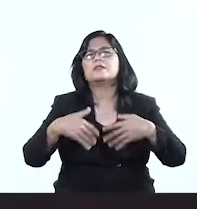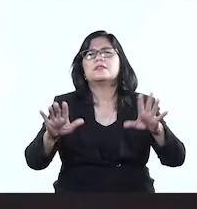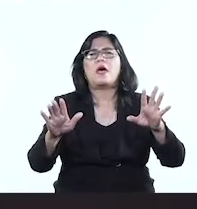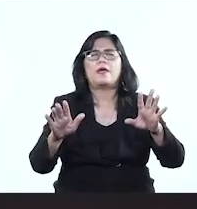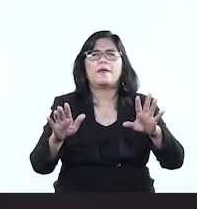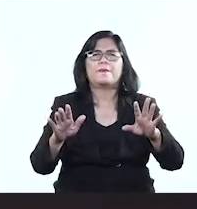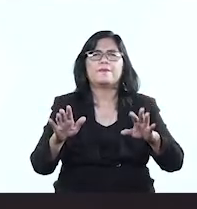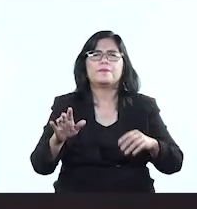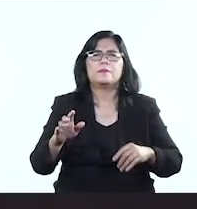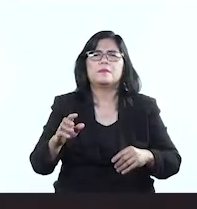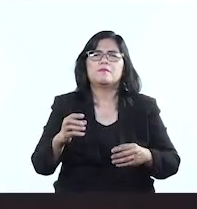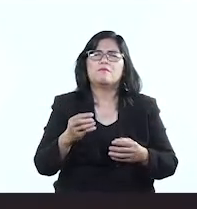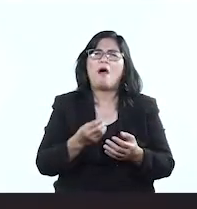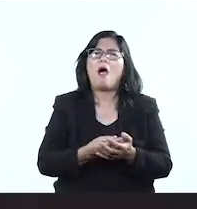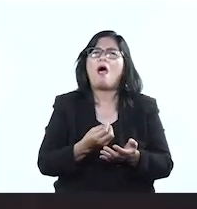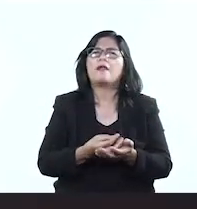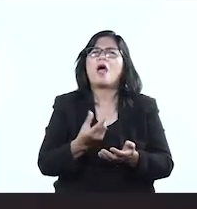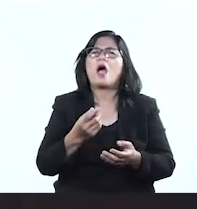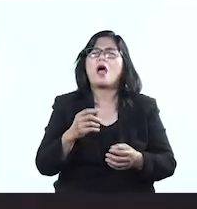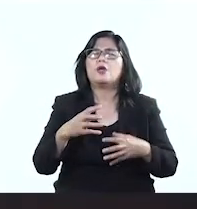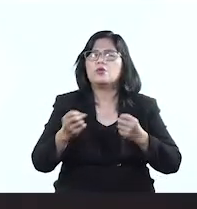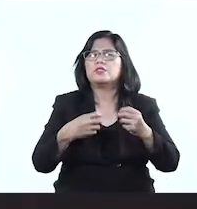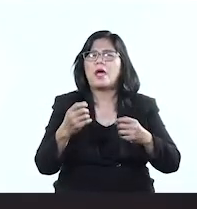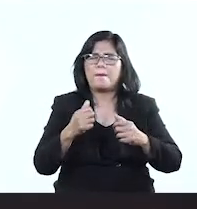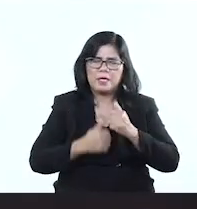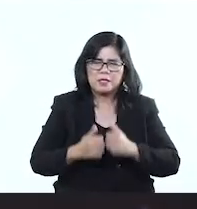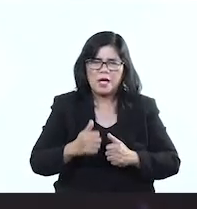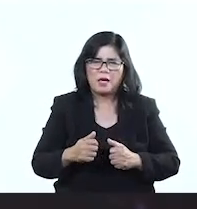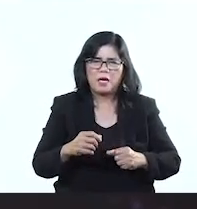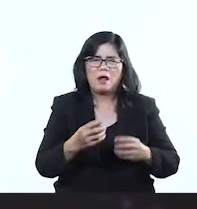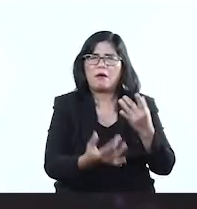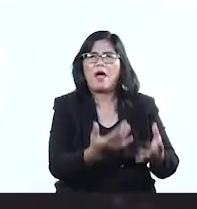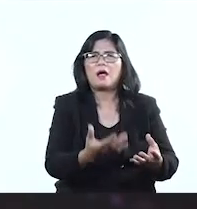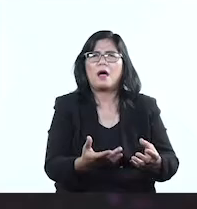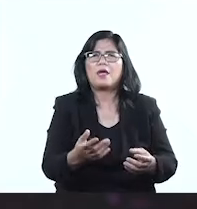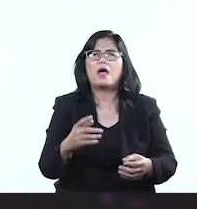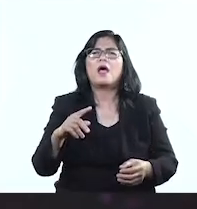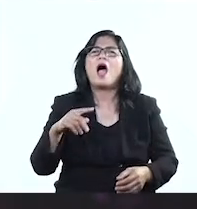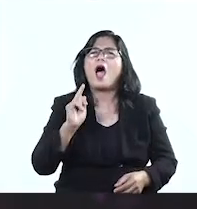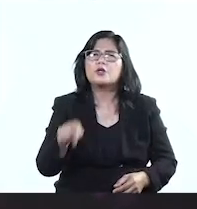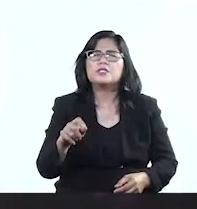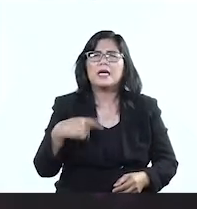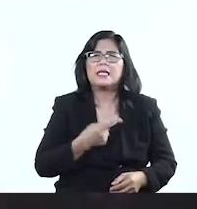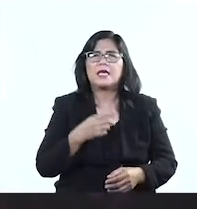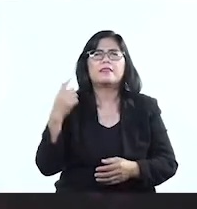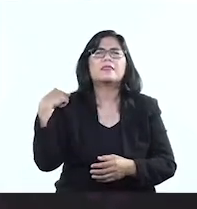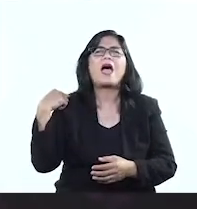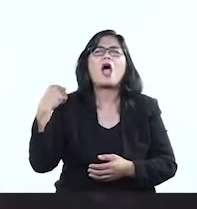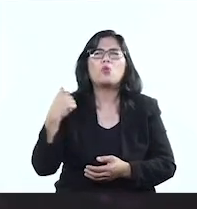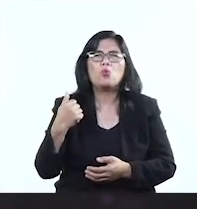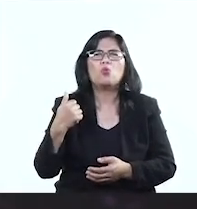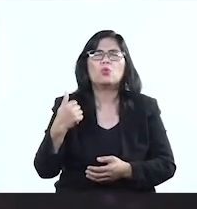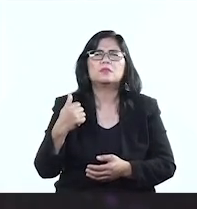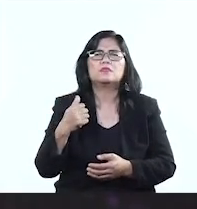harga dosamu Hai harga penderitaan Warga neraka yang harus repot anggota Hai Yesus yang